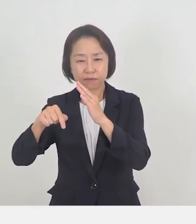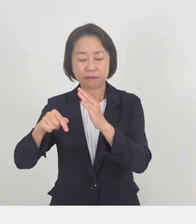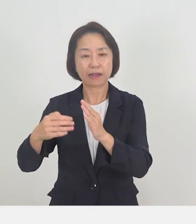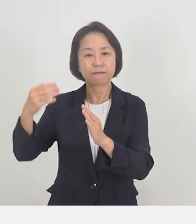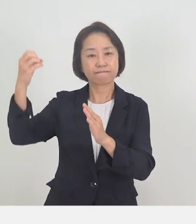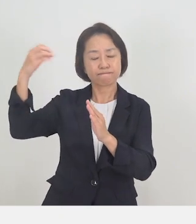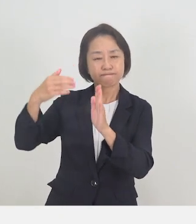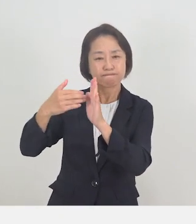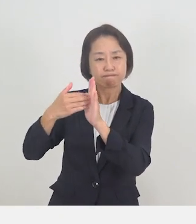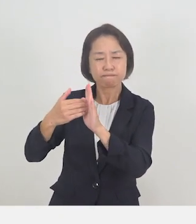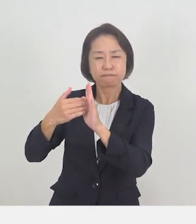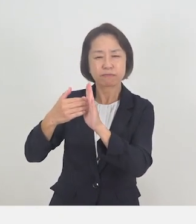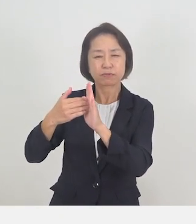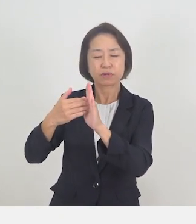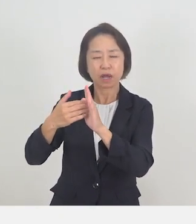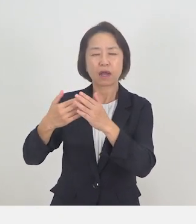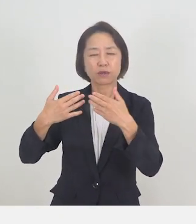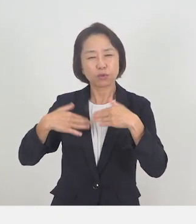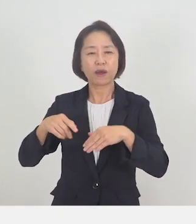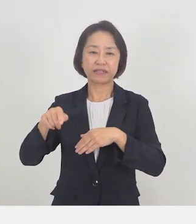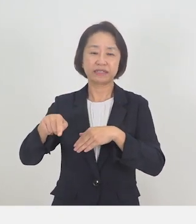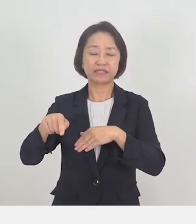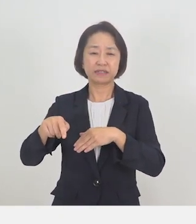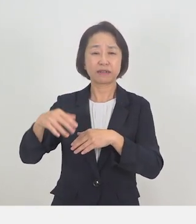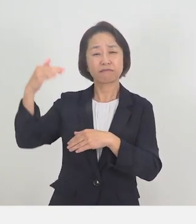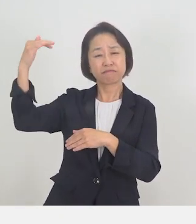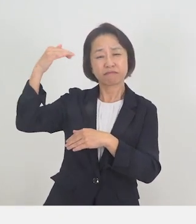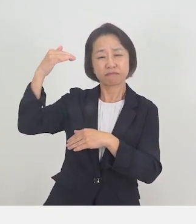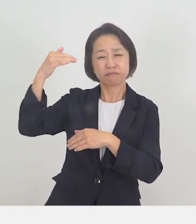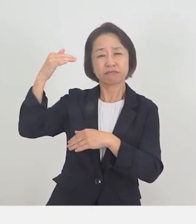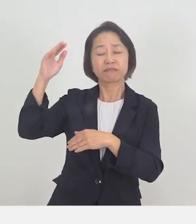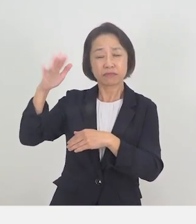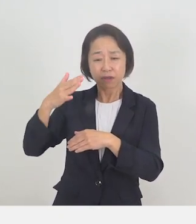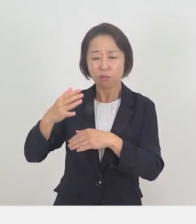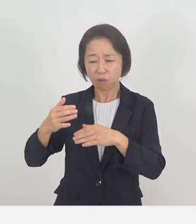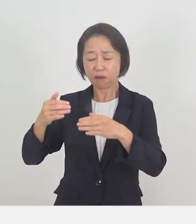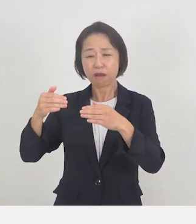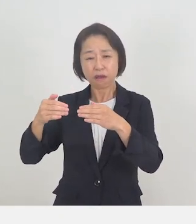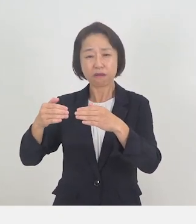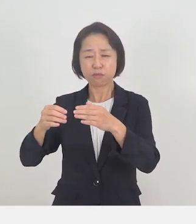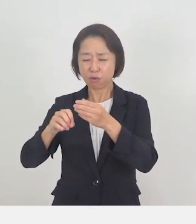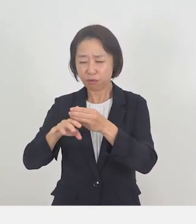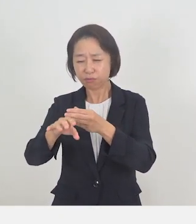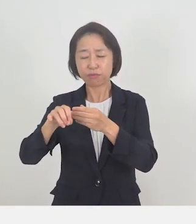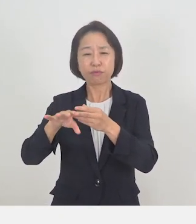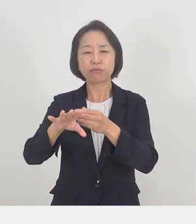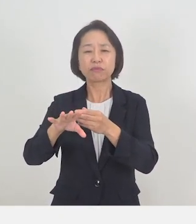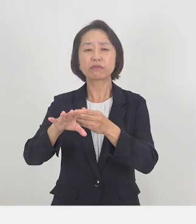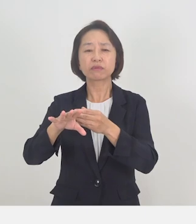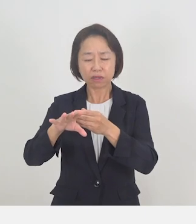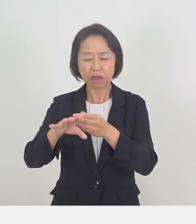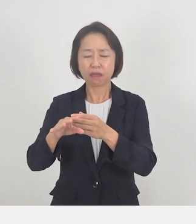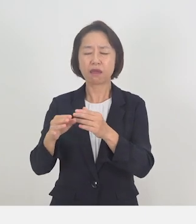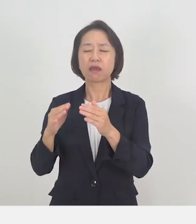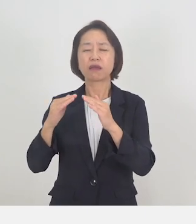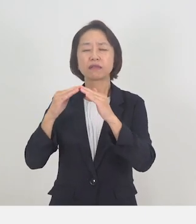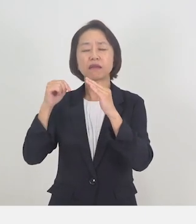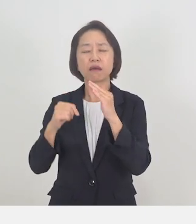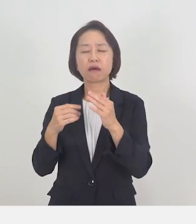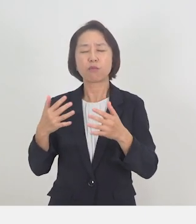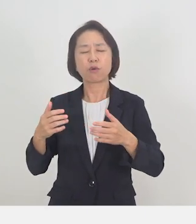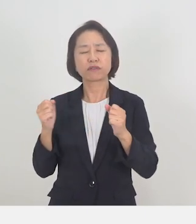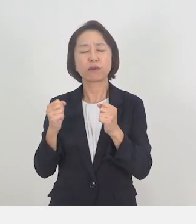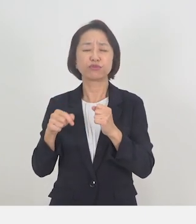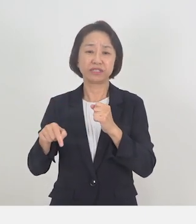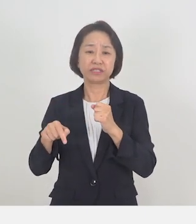機密性が低くエアコンで温めてもエネルギーが外に出にくいため家の中にいても寒い状態でした